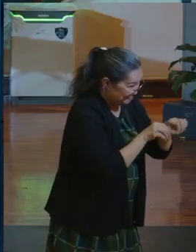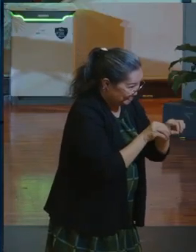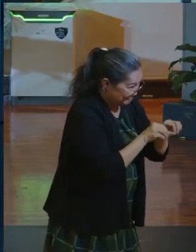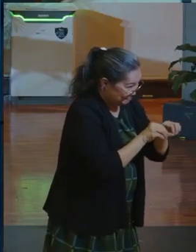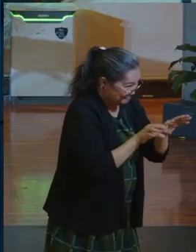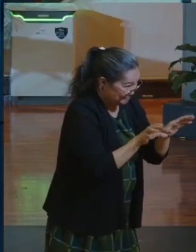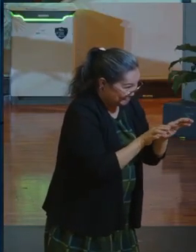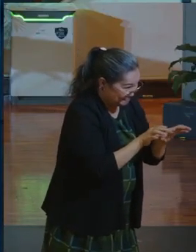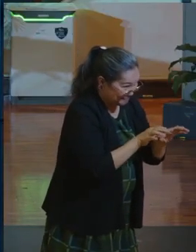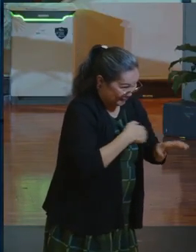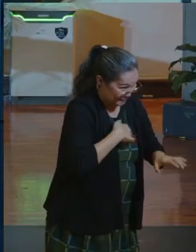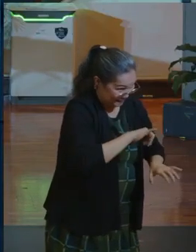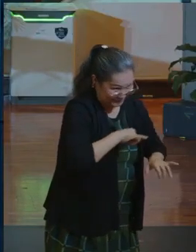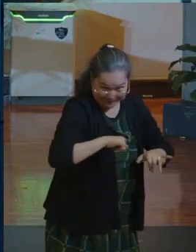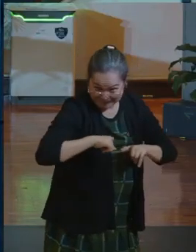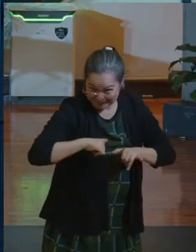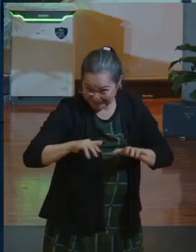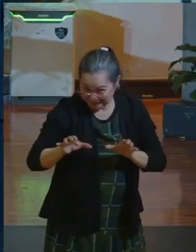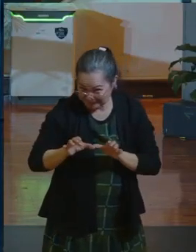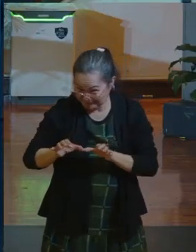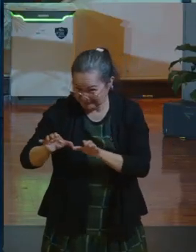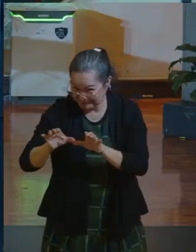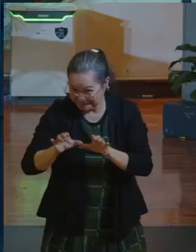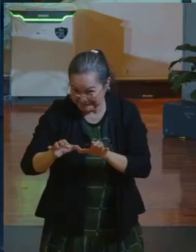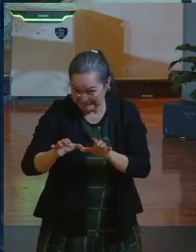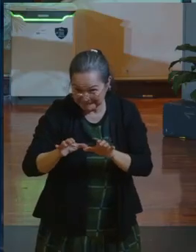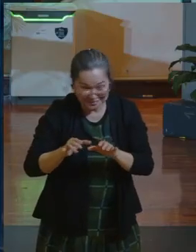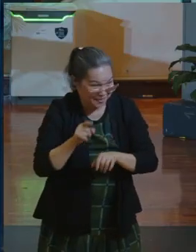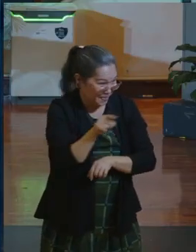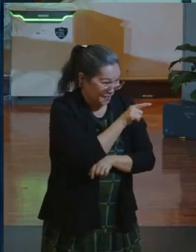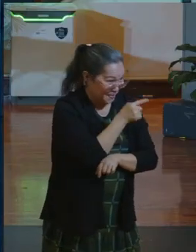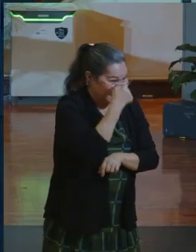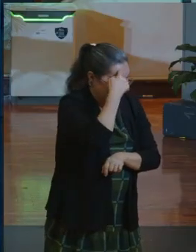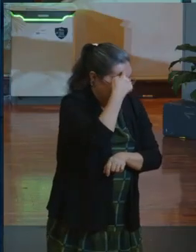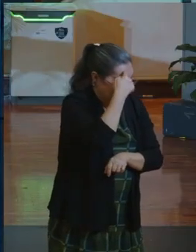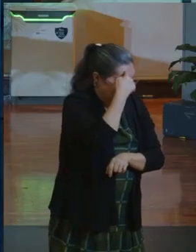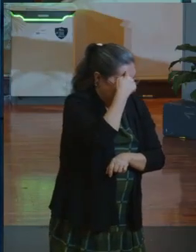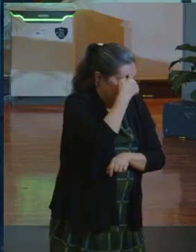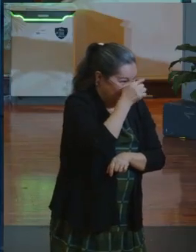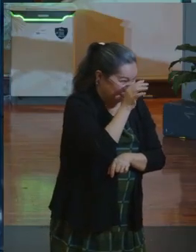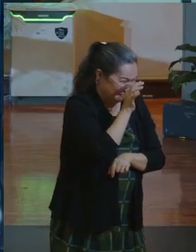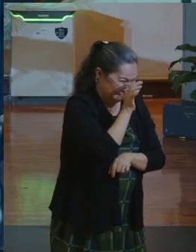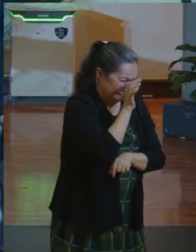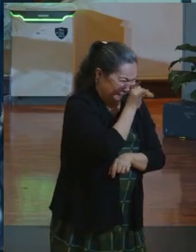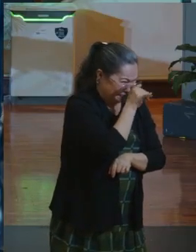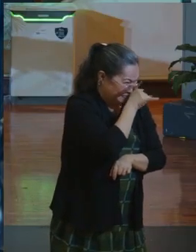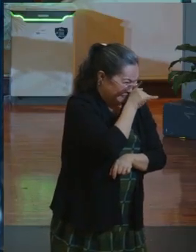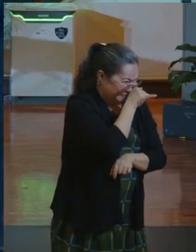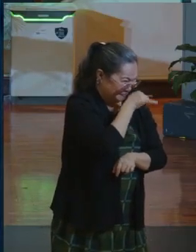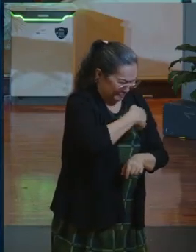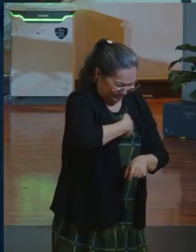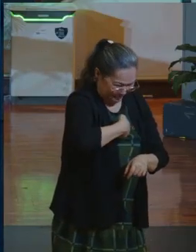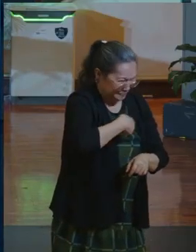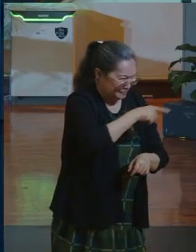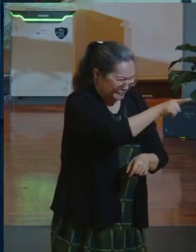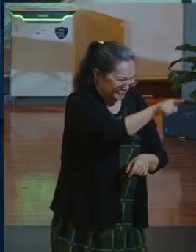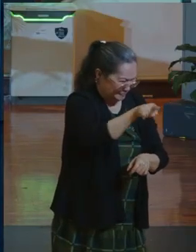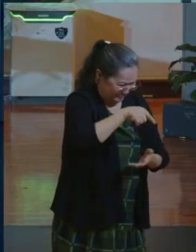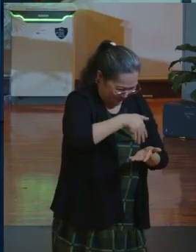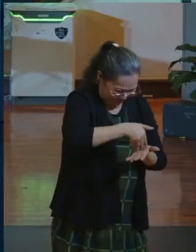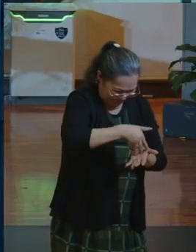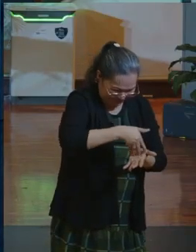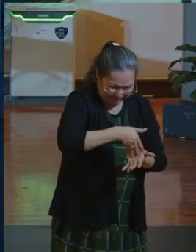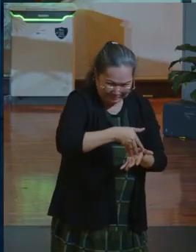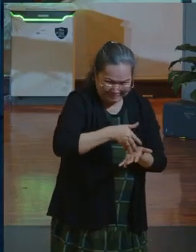nyo, kayo ay foolish, kayo ay weak, kayo ay not